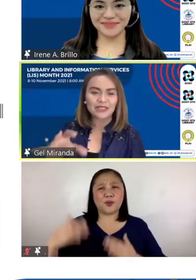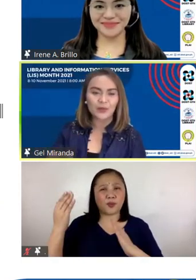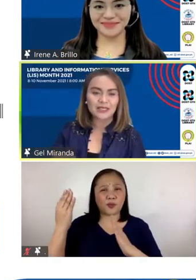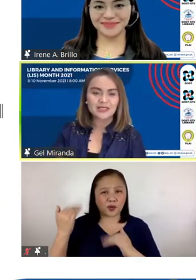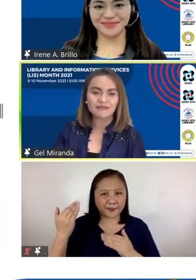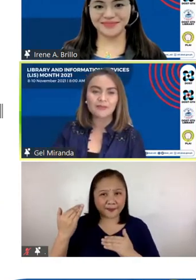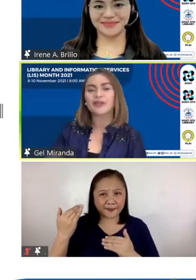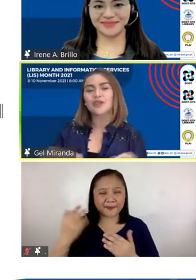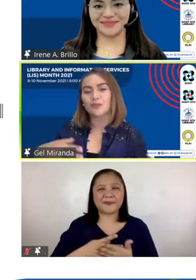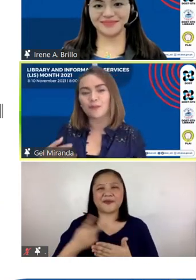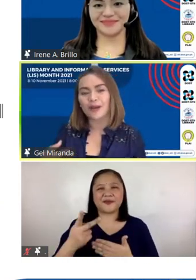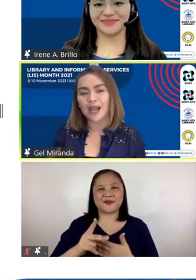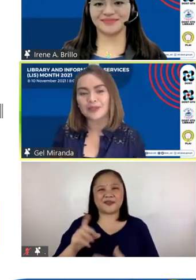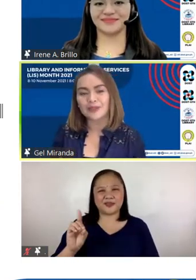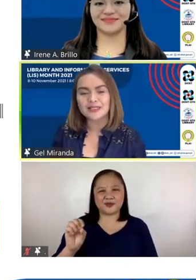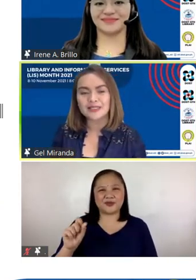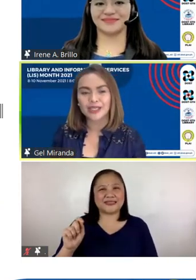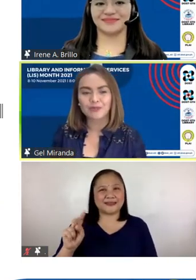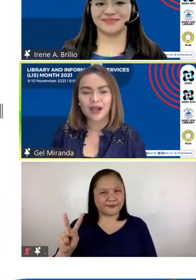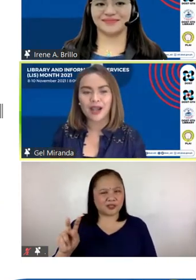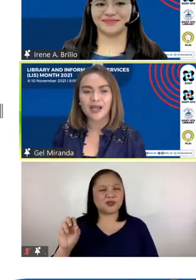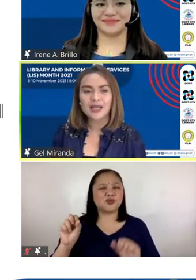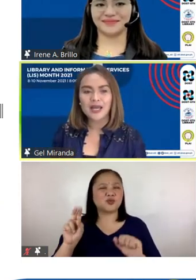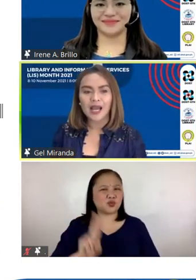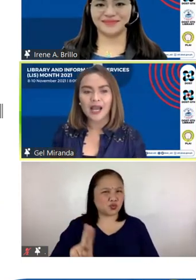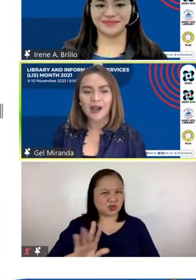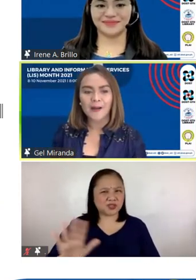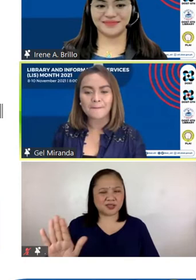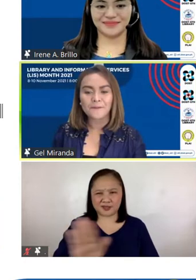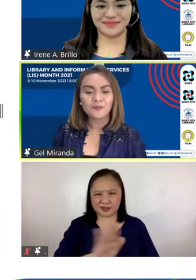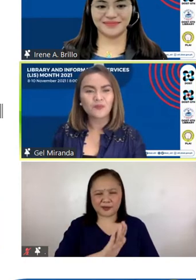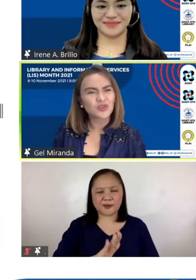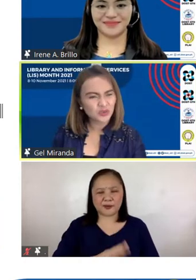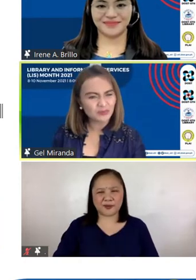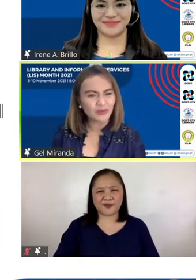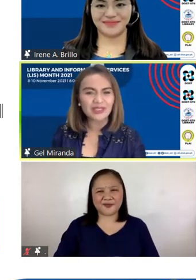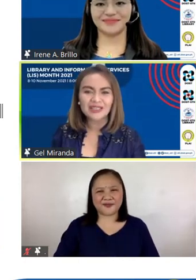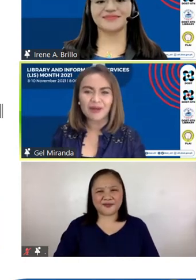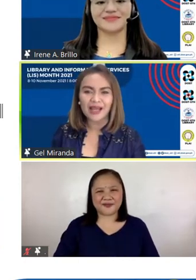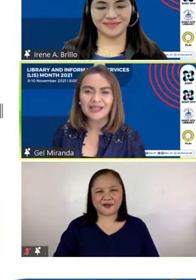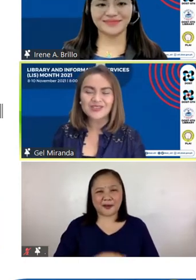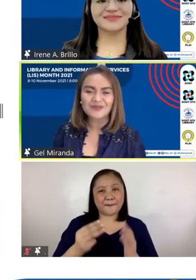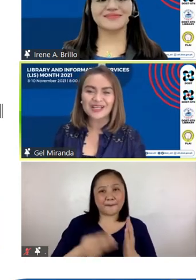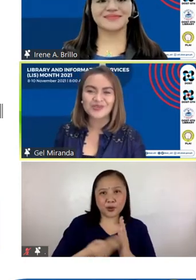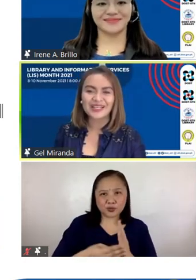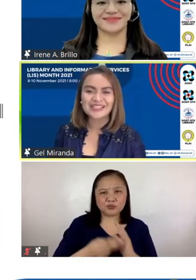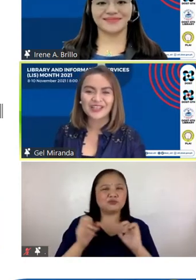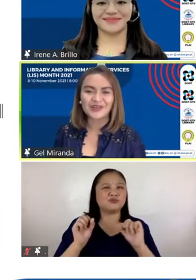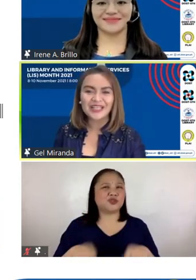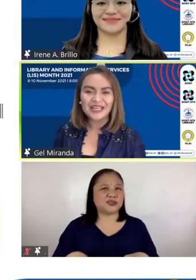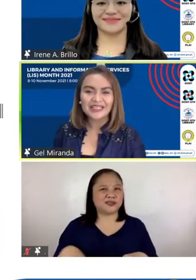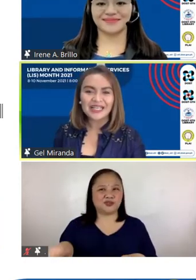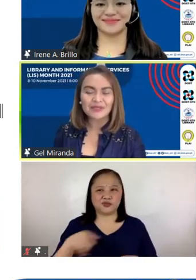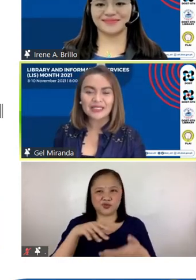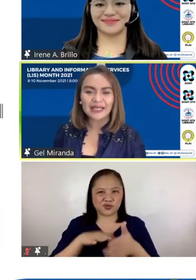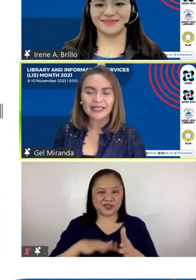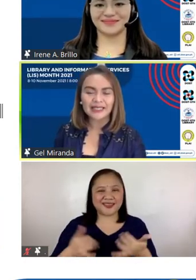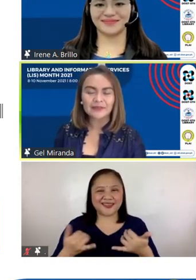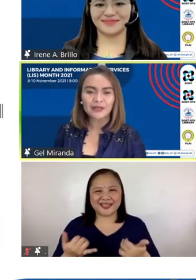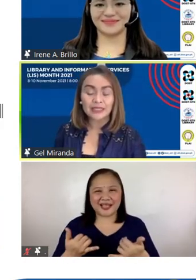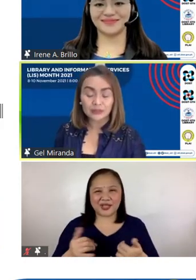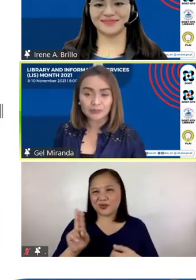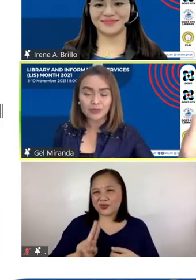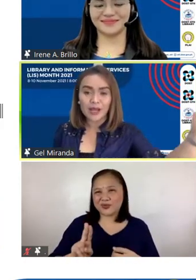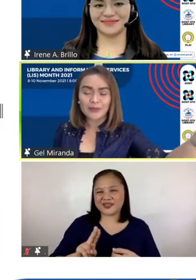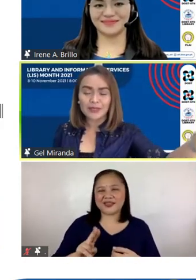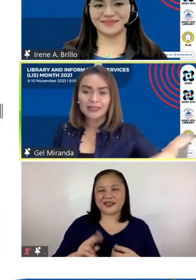programang DOST-TV, pwede niyo pong magamit yan sa inyong mga module. Pwede yan, di ba? Doon sa mga students ngayon, ginagamit nila yan. Meron,